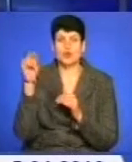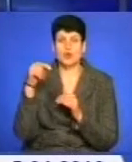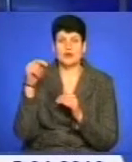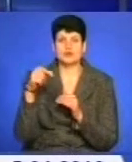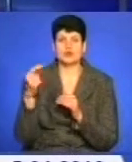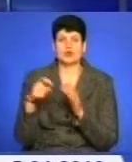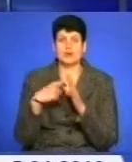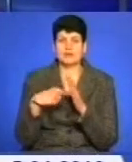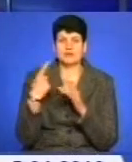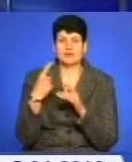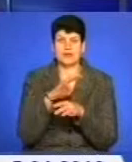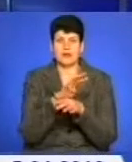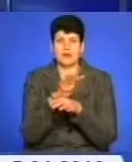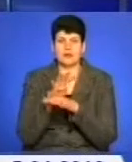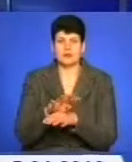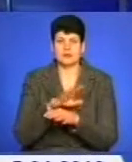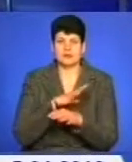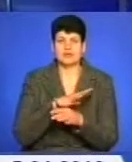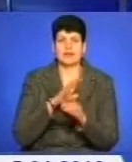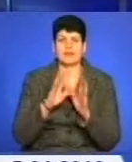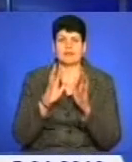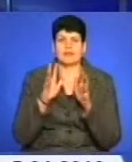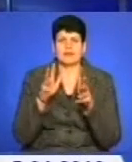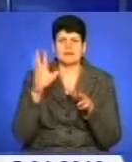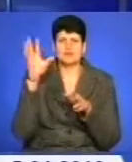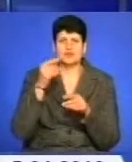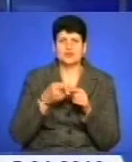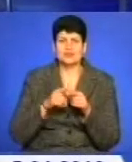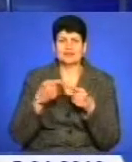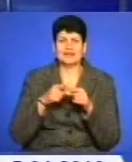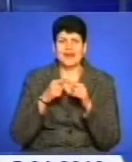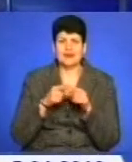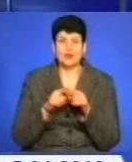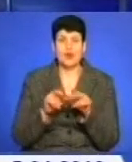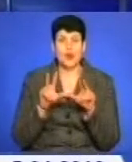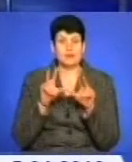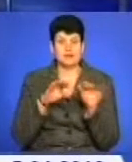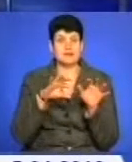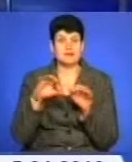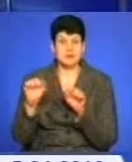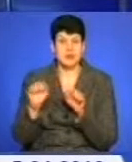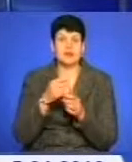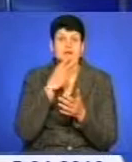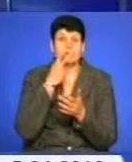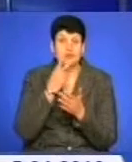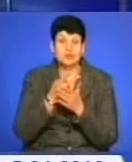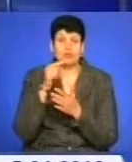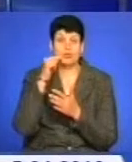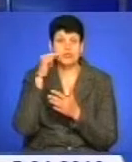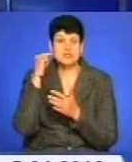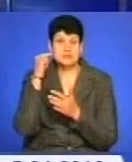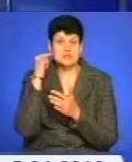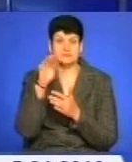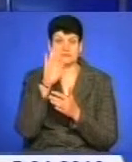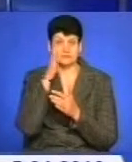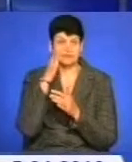гради, використовувались танки, артилерія, міномети. Всю цю техніку великого калібру обіцяли відвести. Однак, як бачимо, російські бойовики не